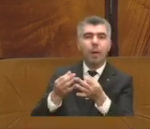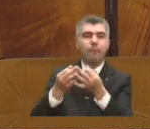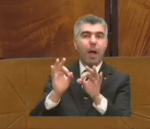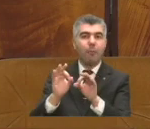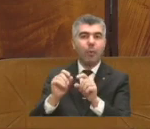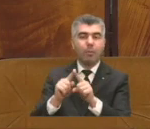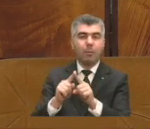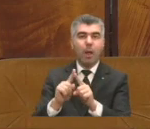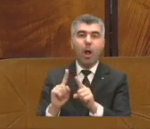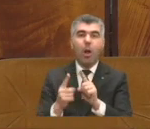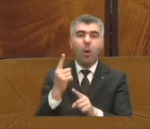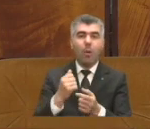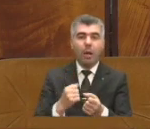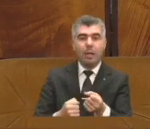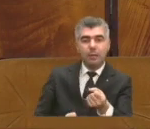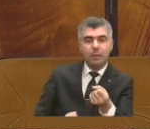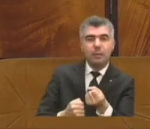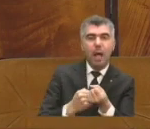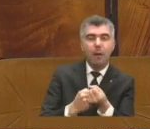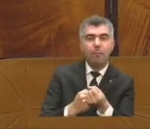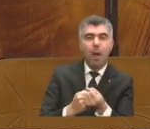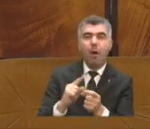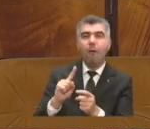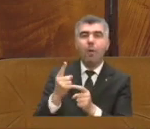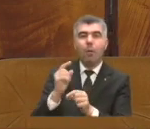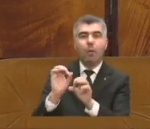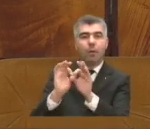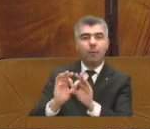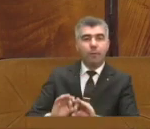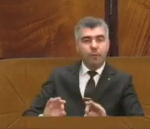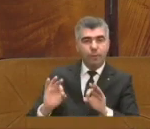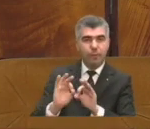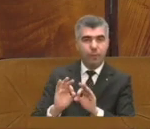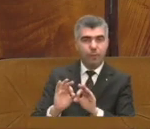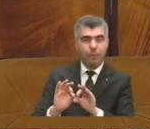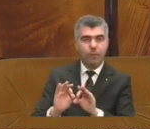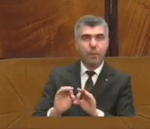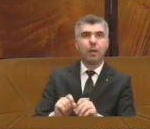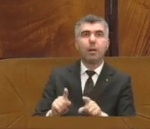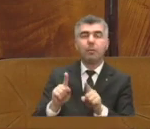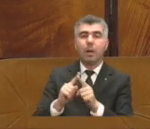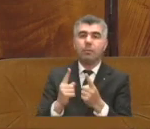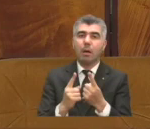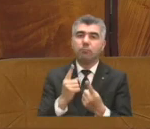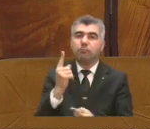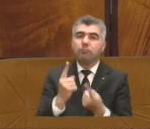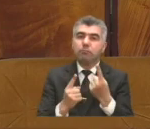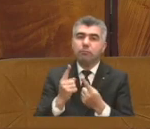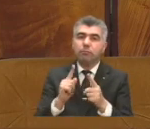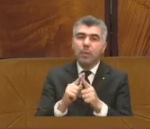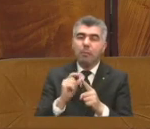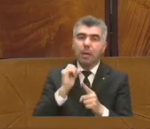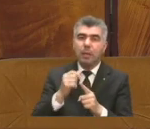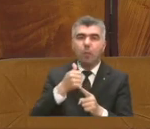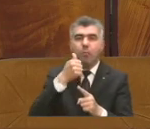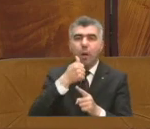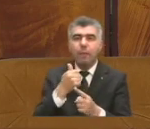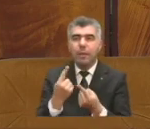كانت ملغومه واللي كانت غير مؤطره واللي كانت كتخليهم يكونوا عرضه ولا ضحايا لتجار